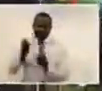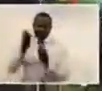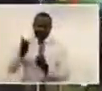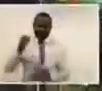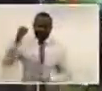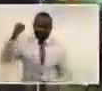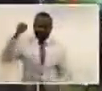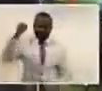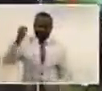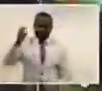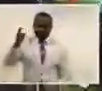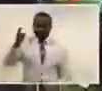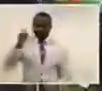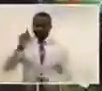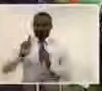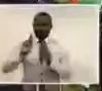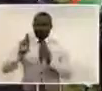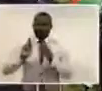Murakoze cyane